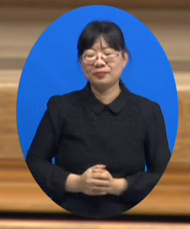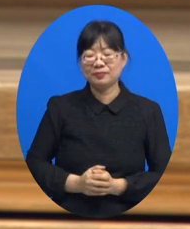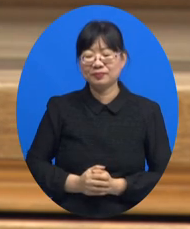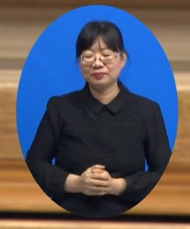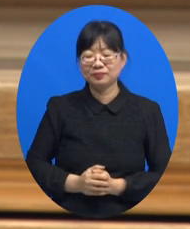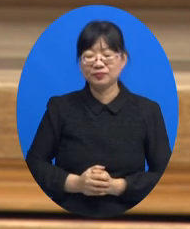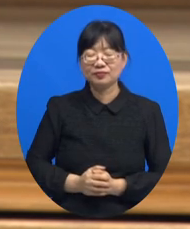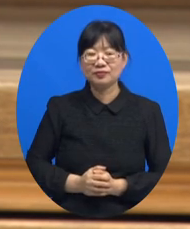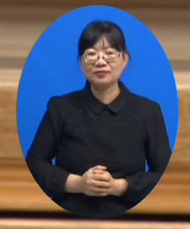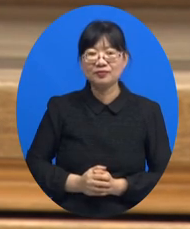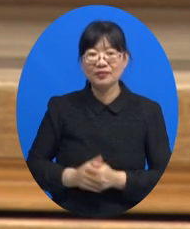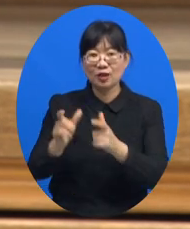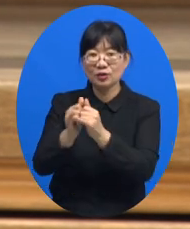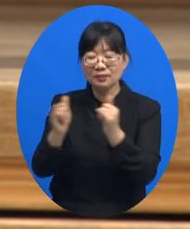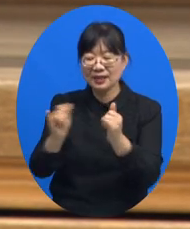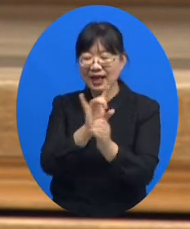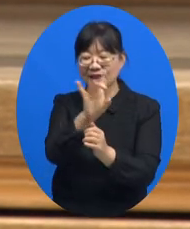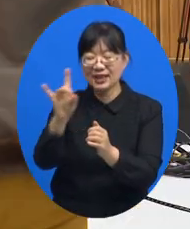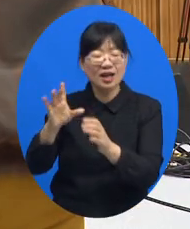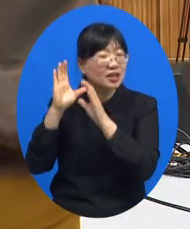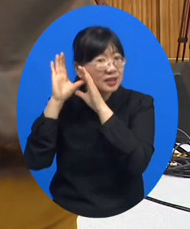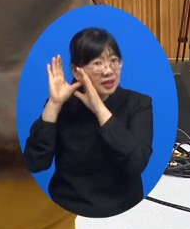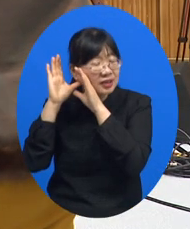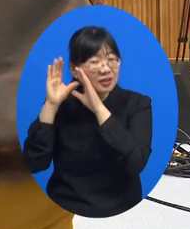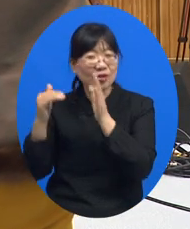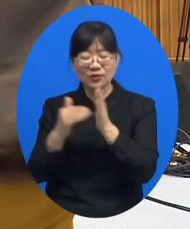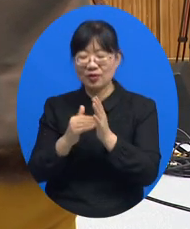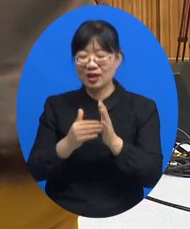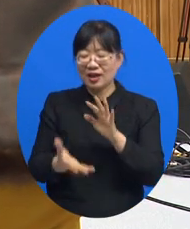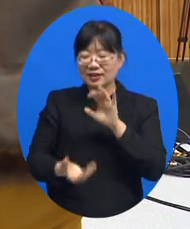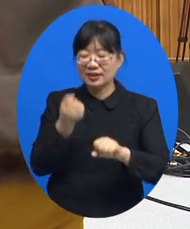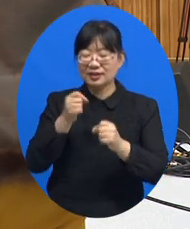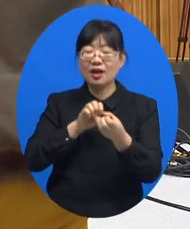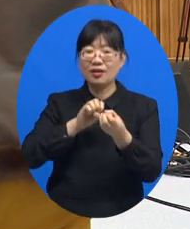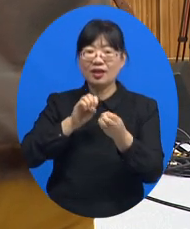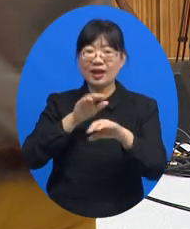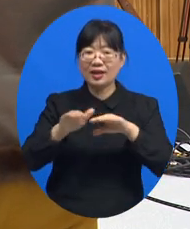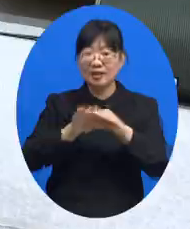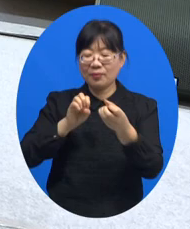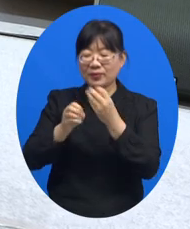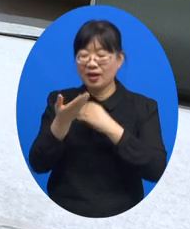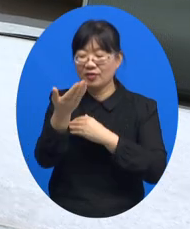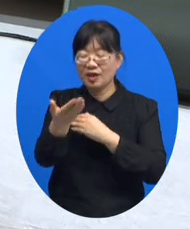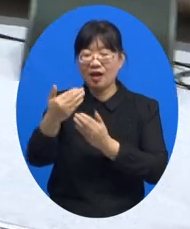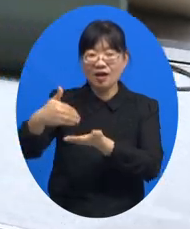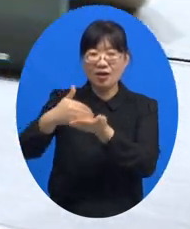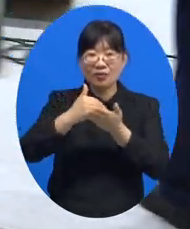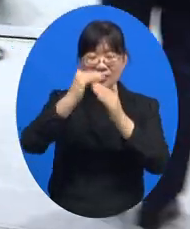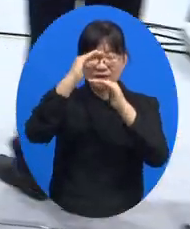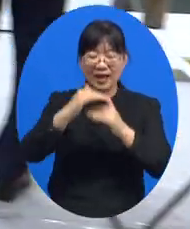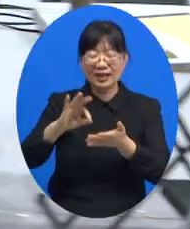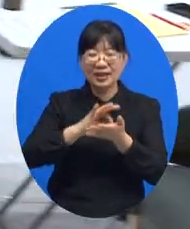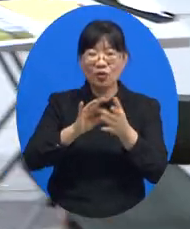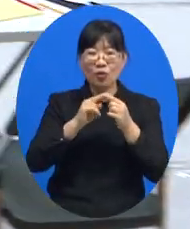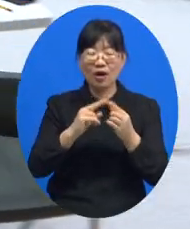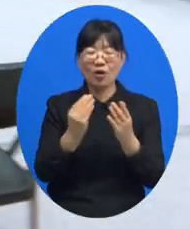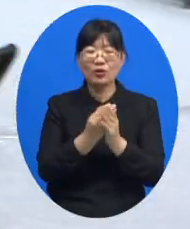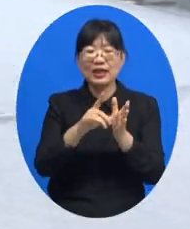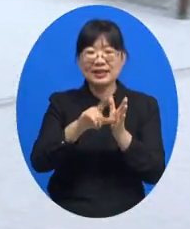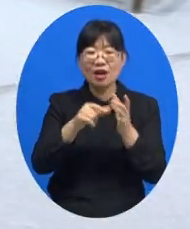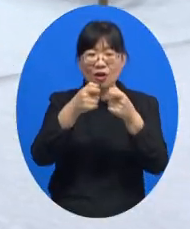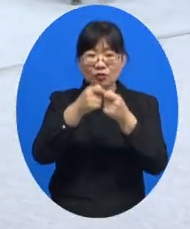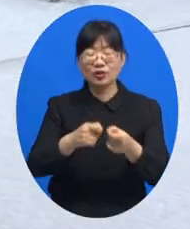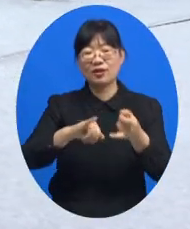들고요 김지사는 주민들 의견 하나하나의 귀를 기울이고 즉석에서 답을 줬습니다 건의한 사업지원 예산과 완료